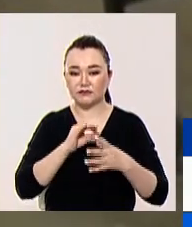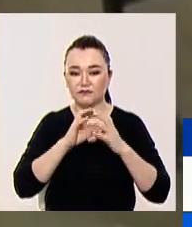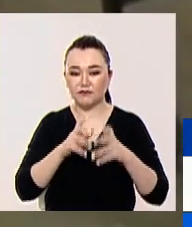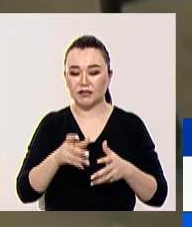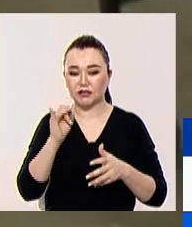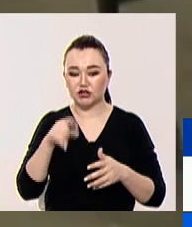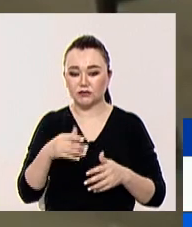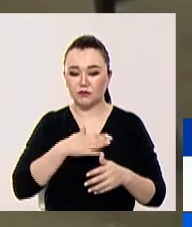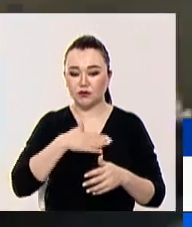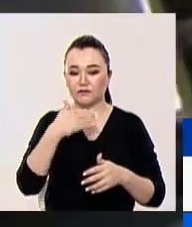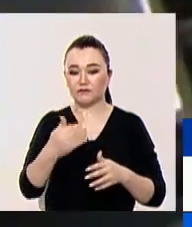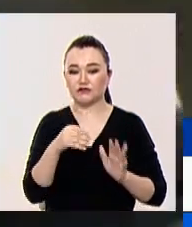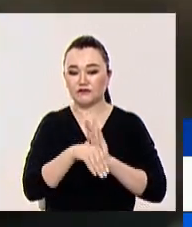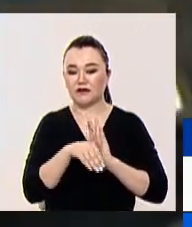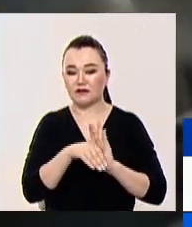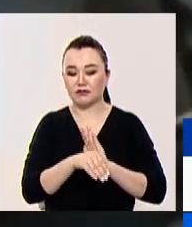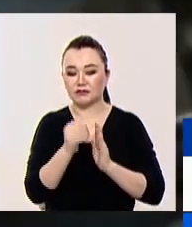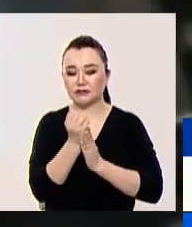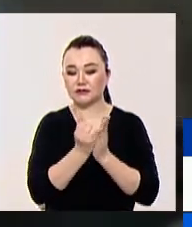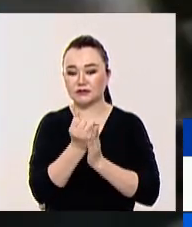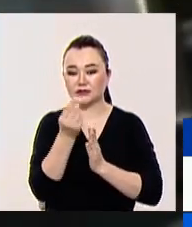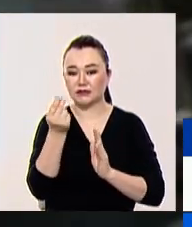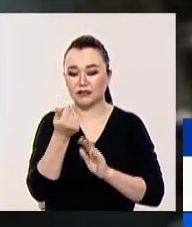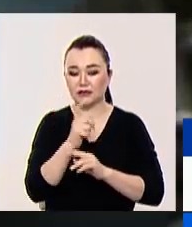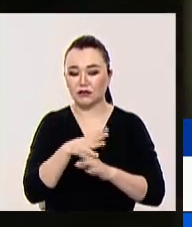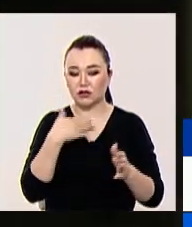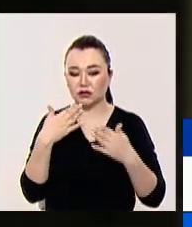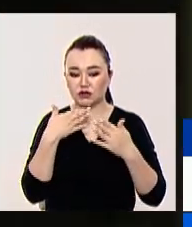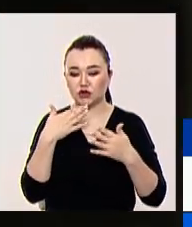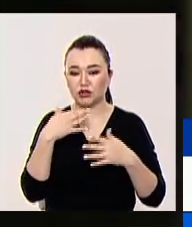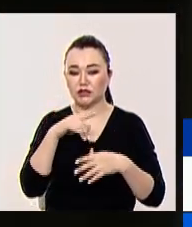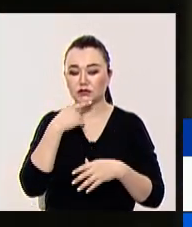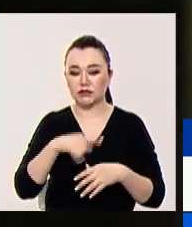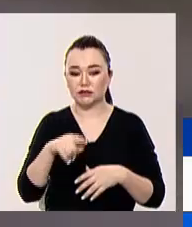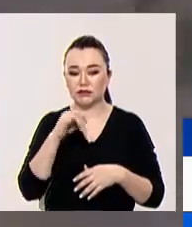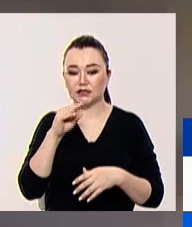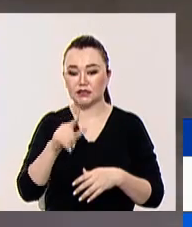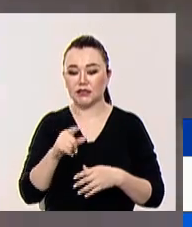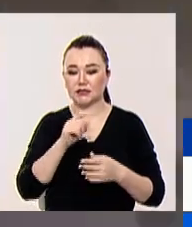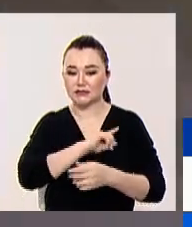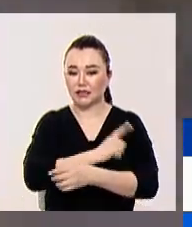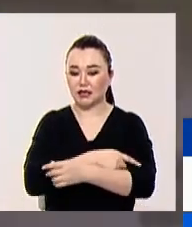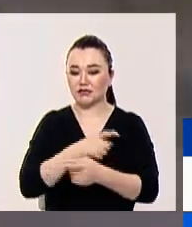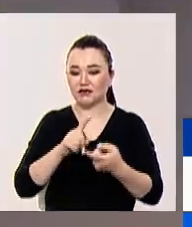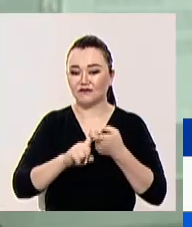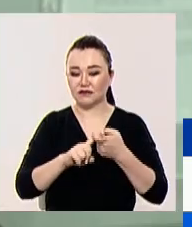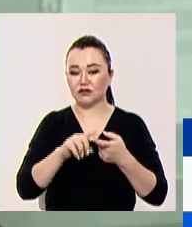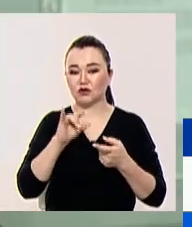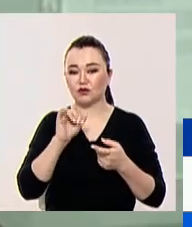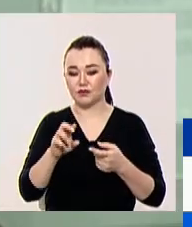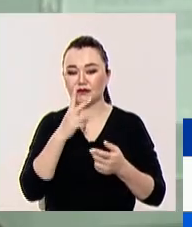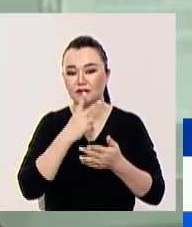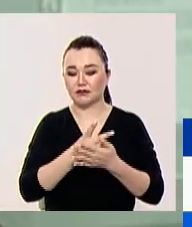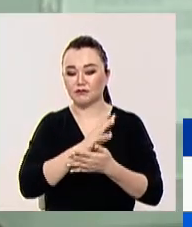на наши с вами вклады и сбережения. У Казахстана тесные торговые отношения с Россией, и тенге сильно зависит от рубля. Даже несмотря на то,